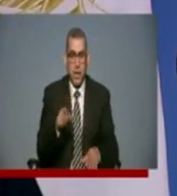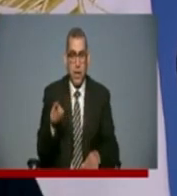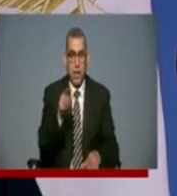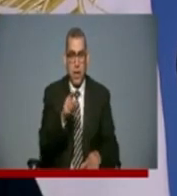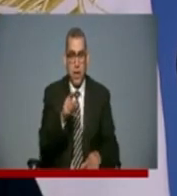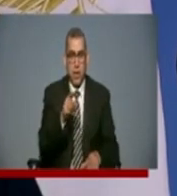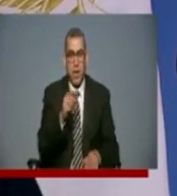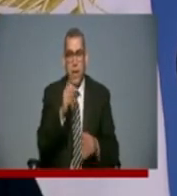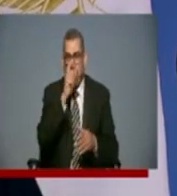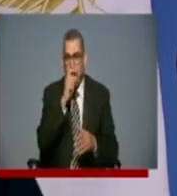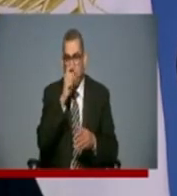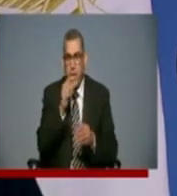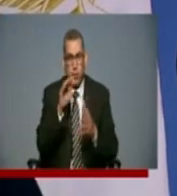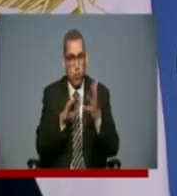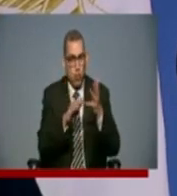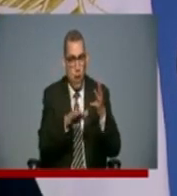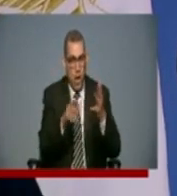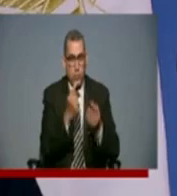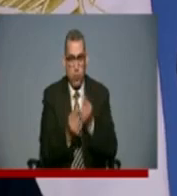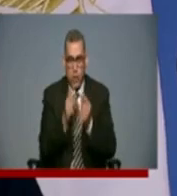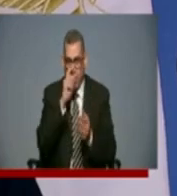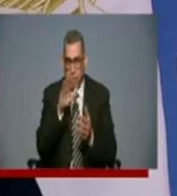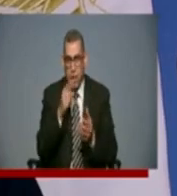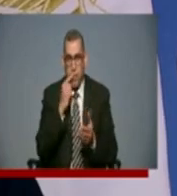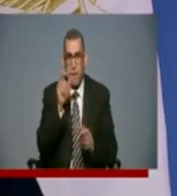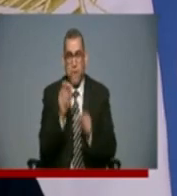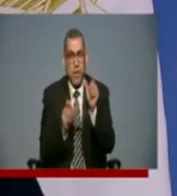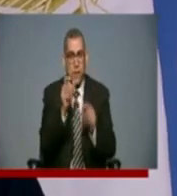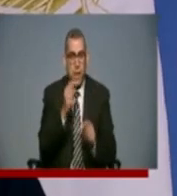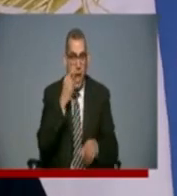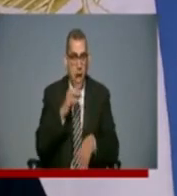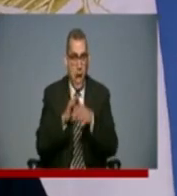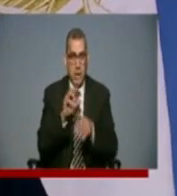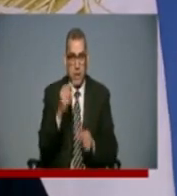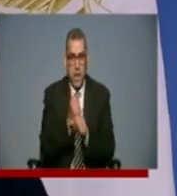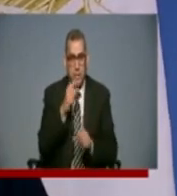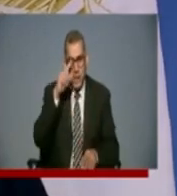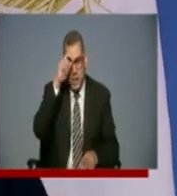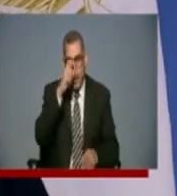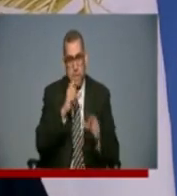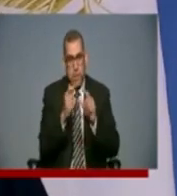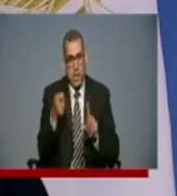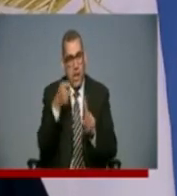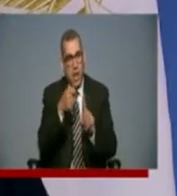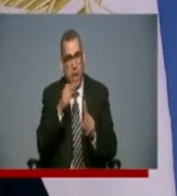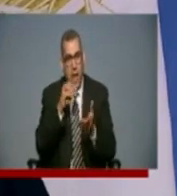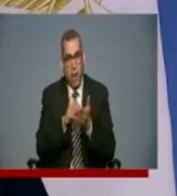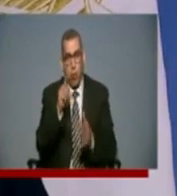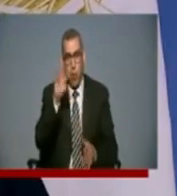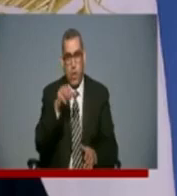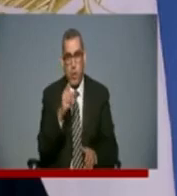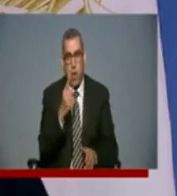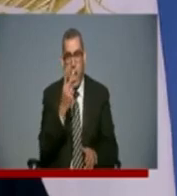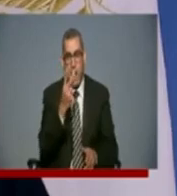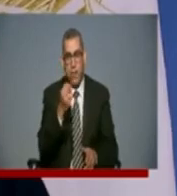السياسية النهاردة في هذه القرارات وإزاي ممكن تنعكس على المناخ السياسي، وإيه هي أهميتها النهاردة